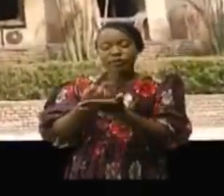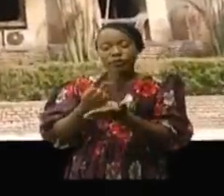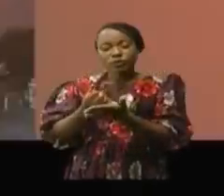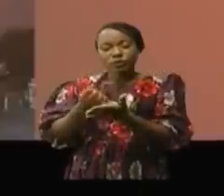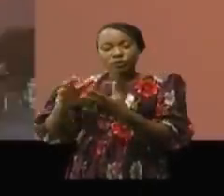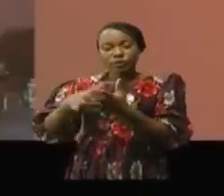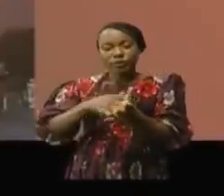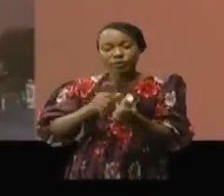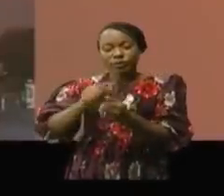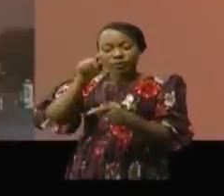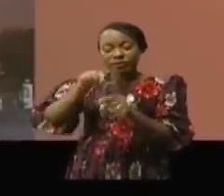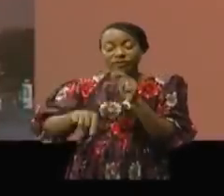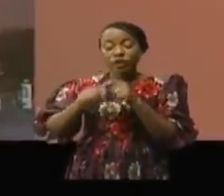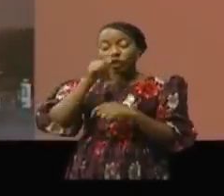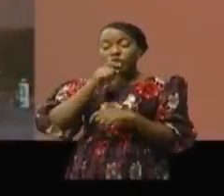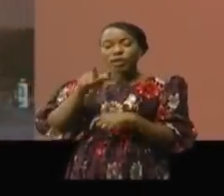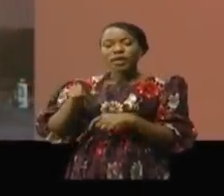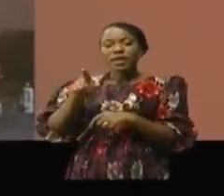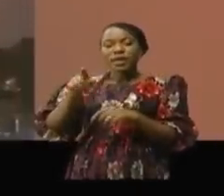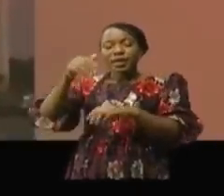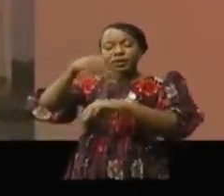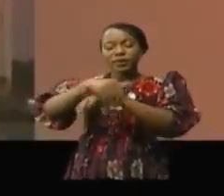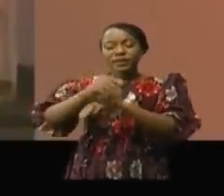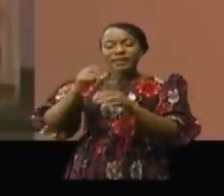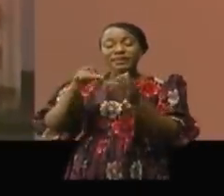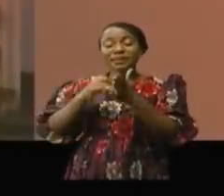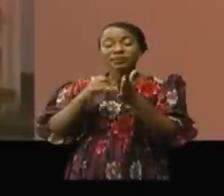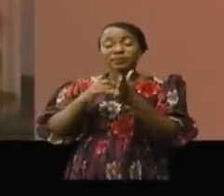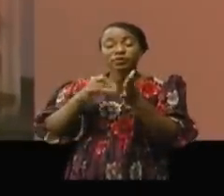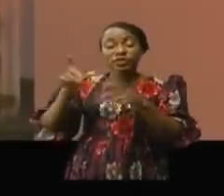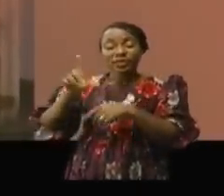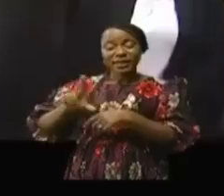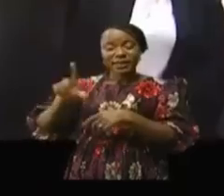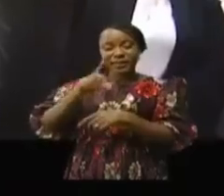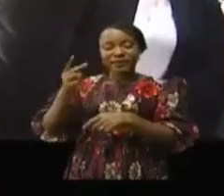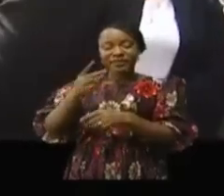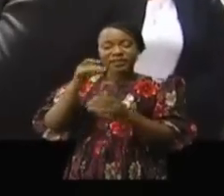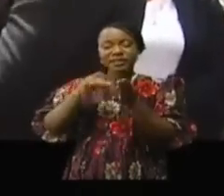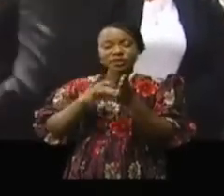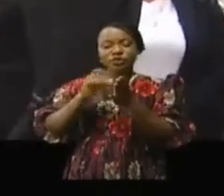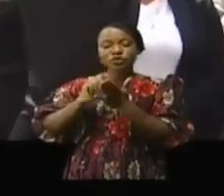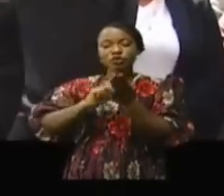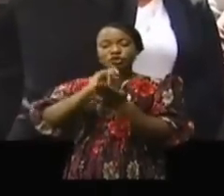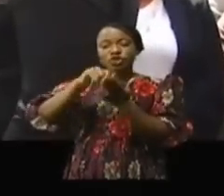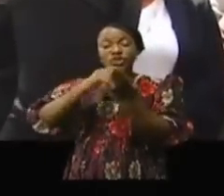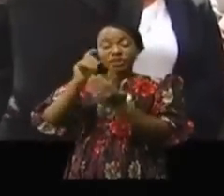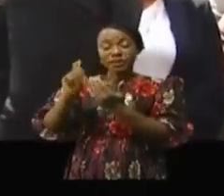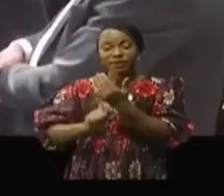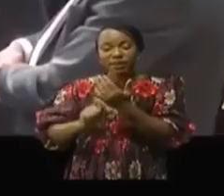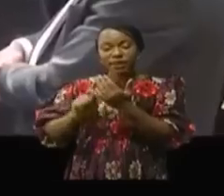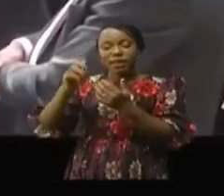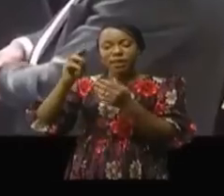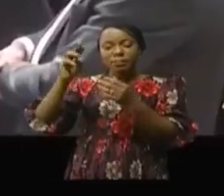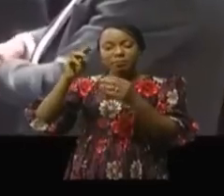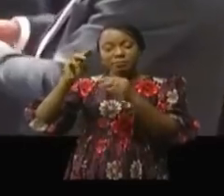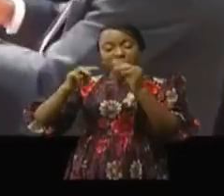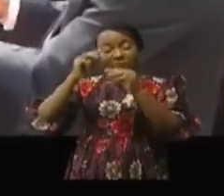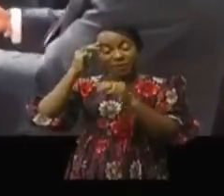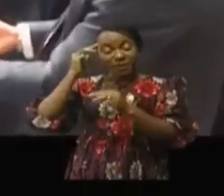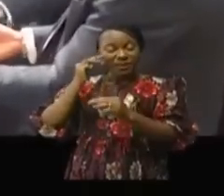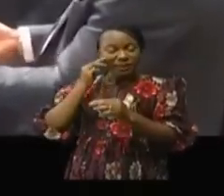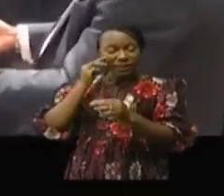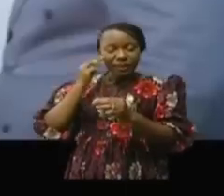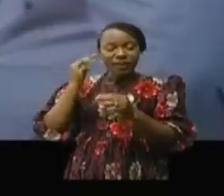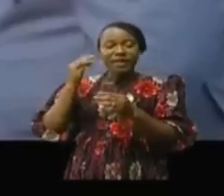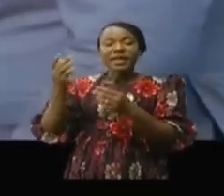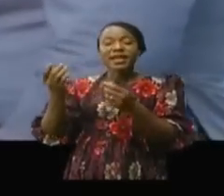par l'incendie survenu dans la nuit de dimanche à lundi 25 juillet, le vice-premier ministre, ministre de la fonction publique, Jean-Pierre